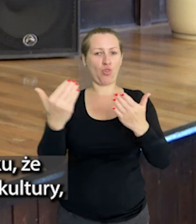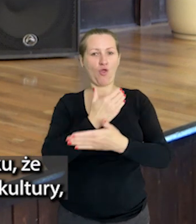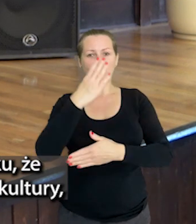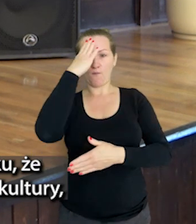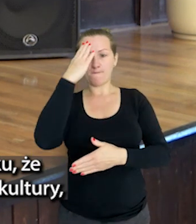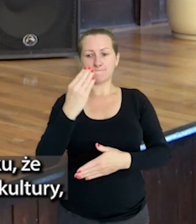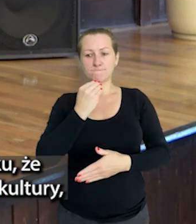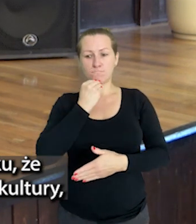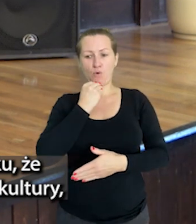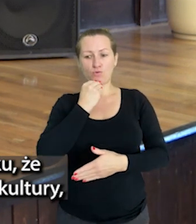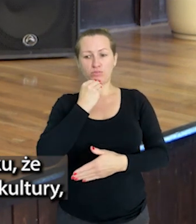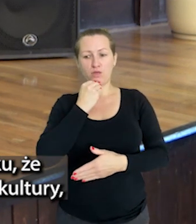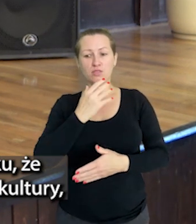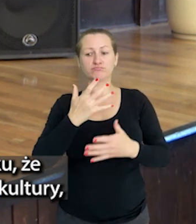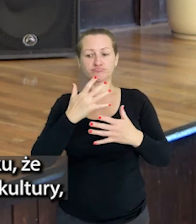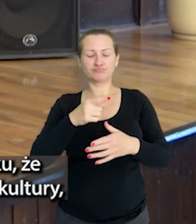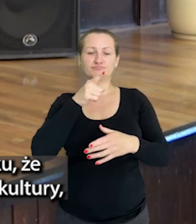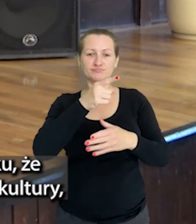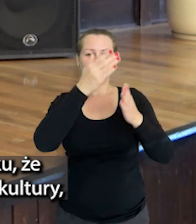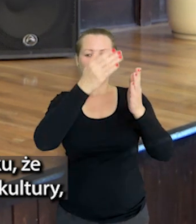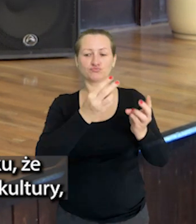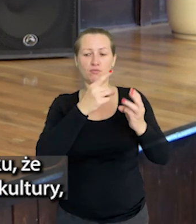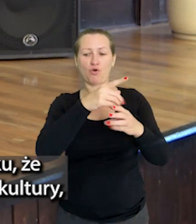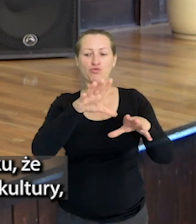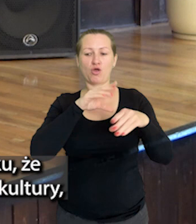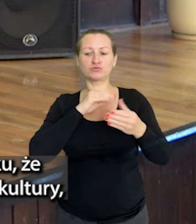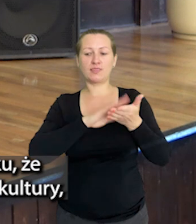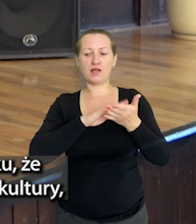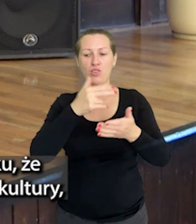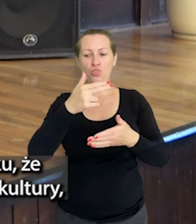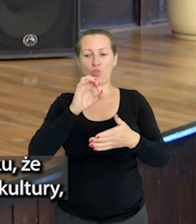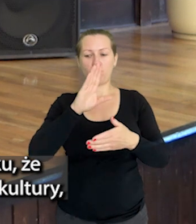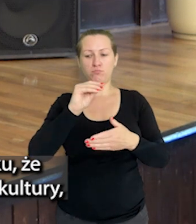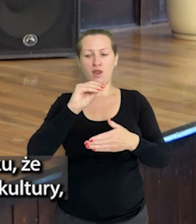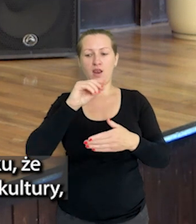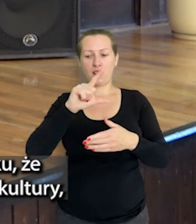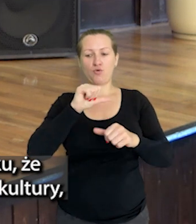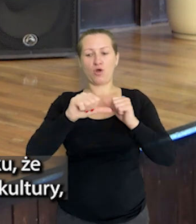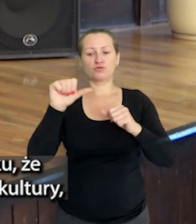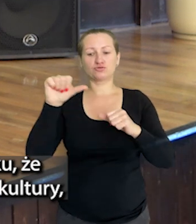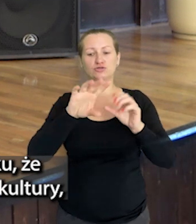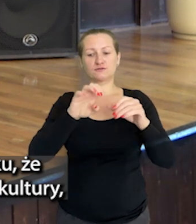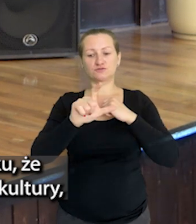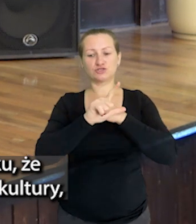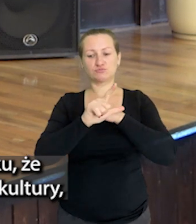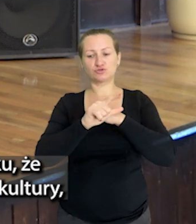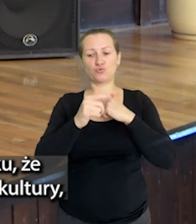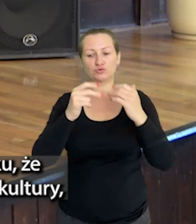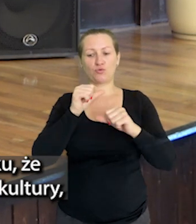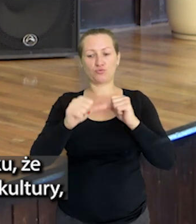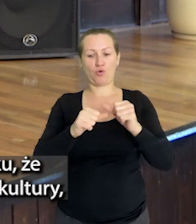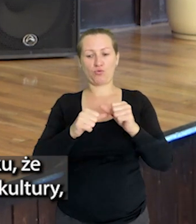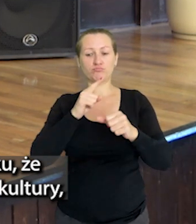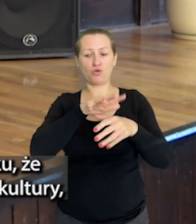się ten portret, przecież Singer dostał Nobla w 1978 roku, że zaczęliśmy go uznawać jako polskiego noblistę i